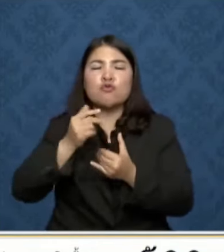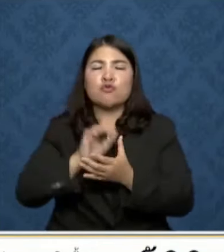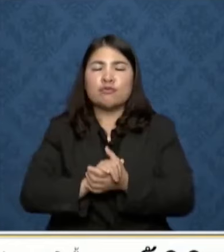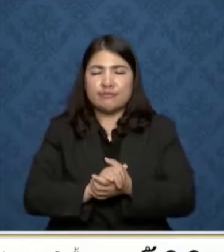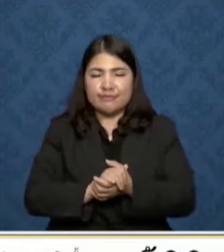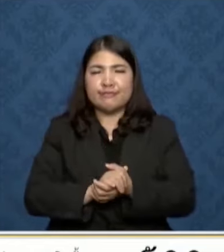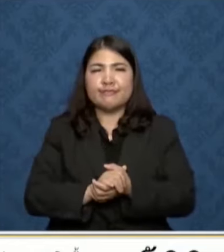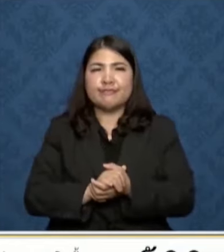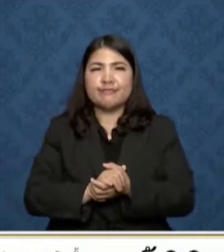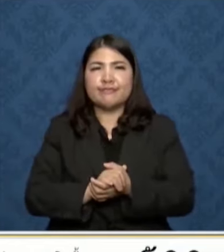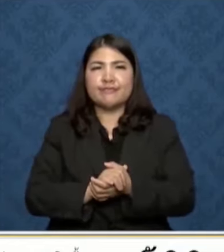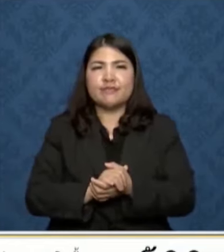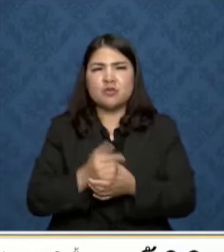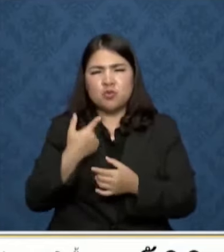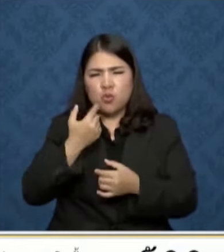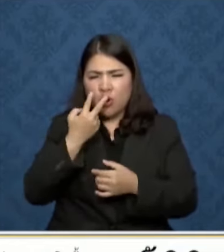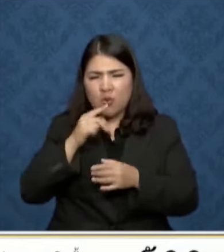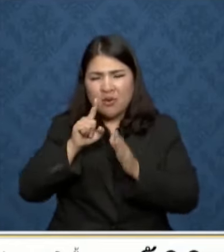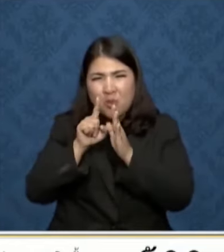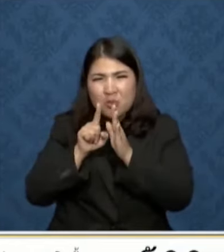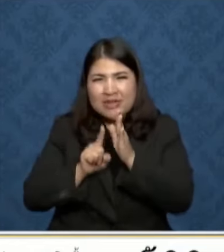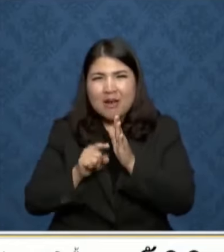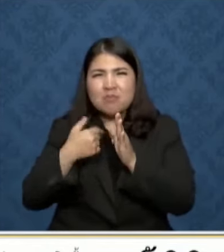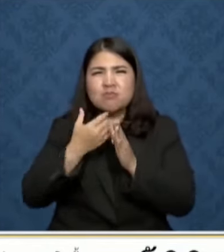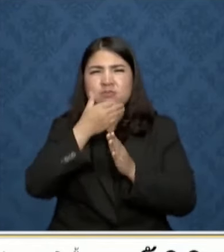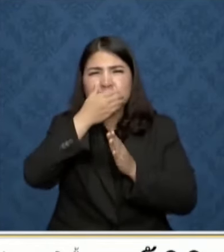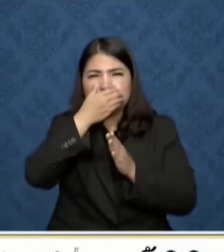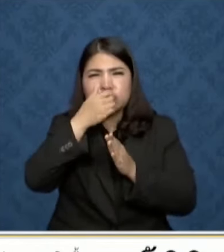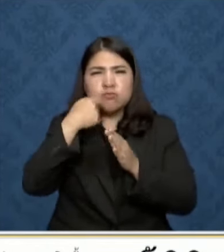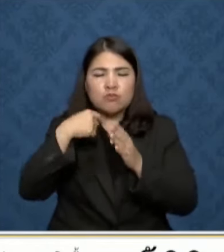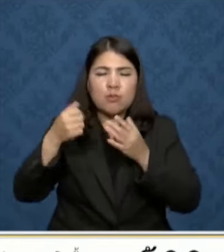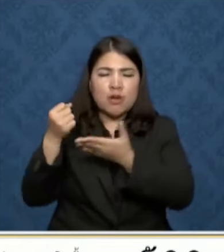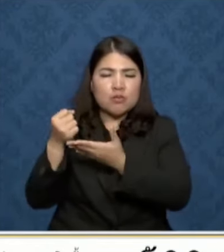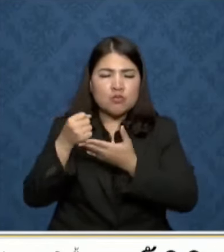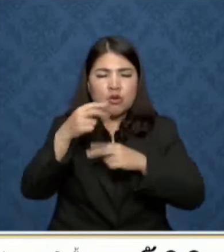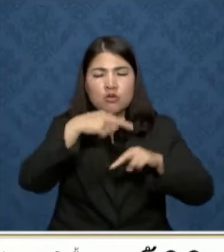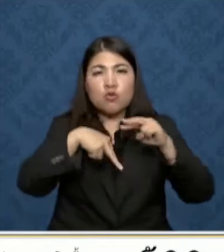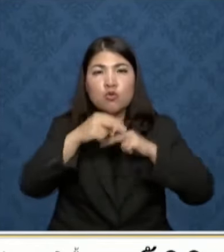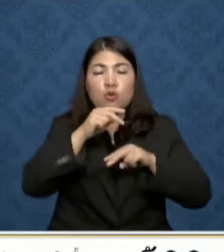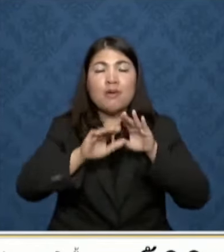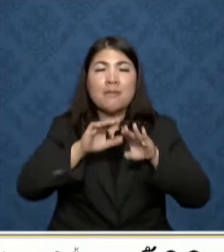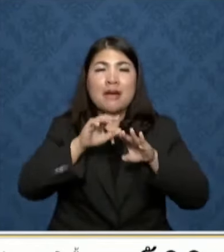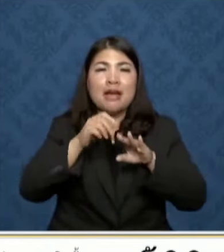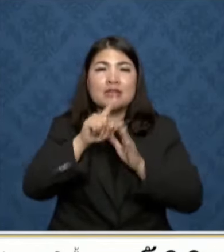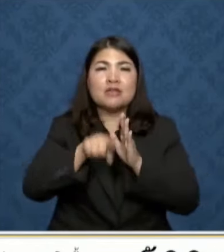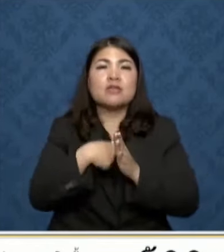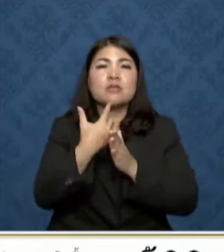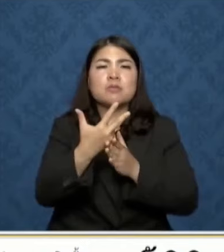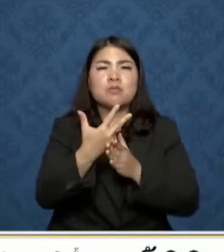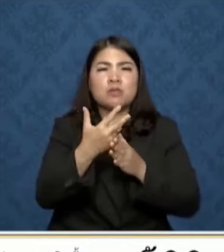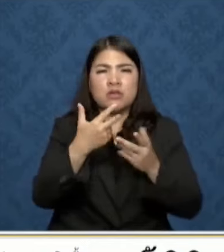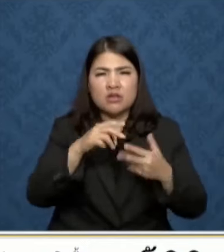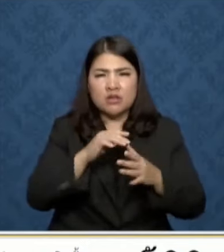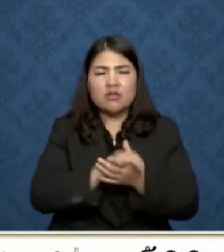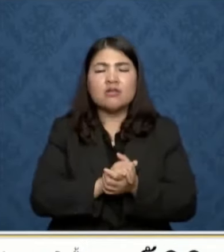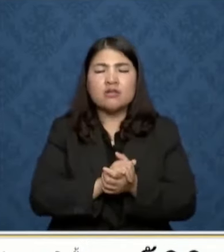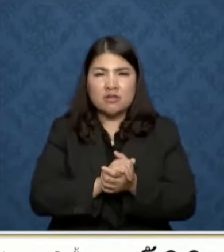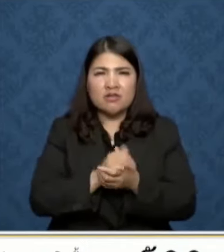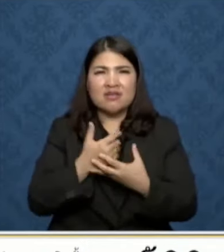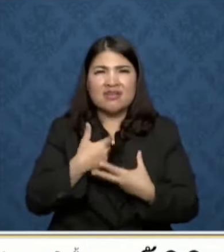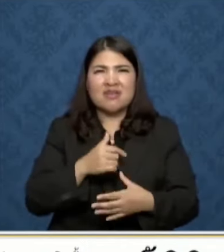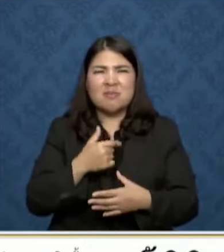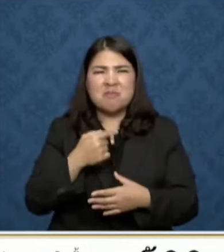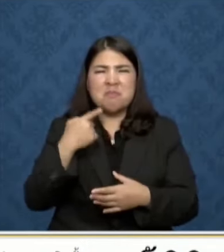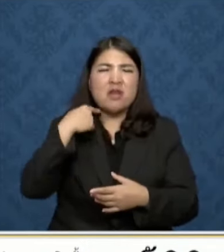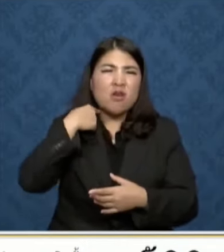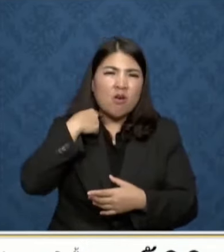อมีย ความอุณภูมต่ำมากรอให้คหมอดมยามาช่วยดูนะครับเพรนั้นเ ผ่าอยประมาณ 3 ชโงเพาฉนั้นก็น่จะผ่ายอยนึนแะไม่ค